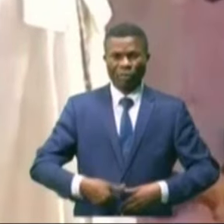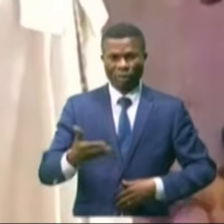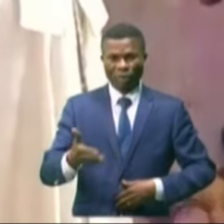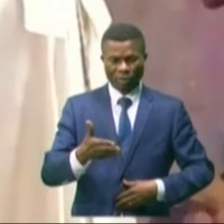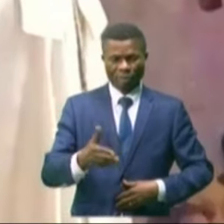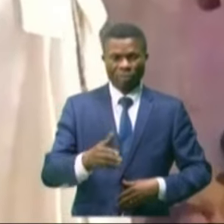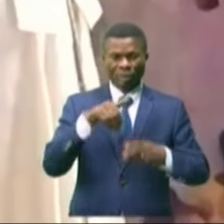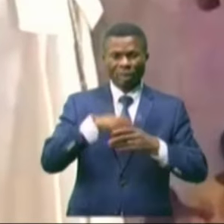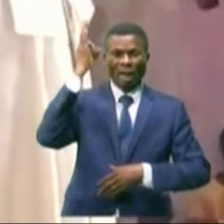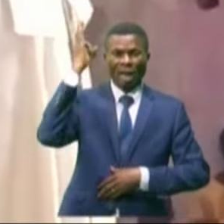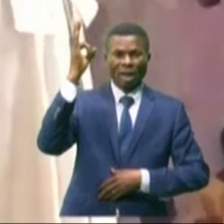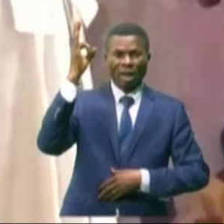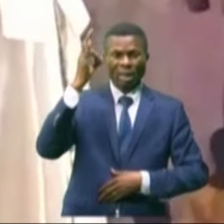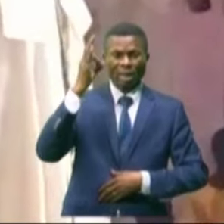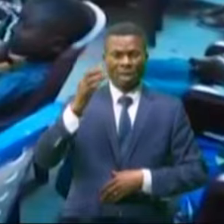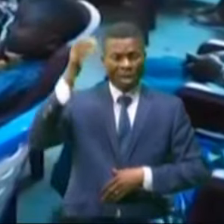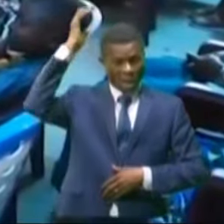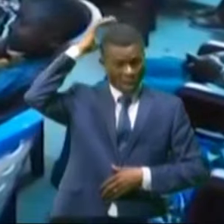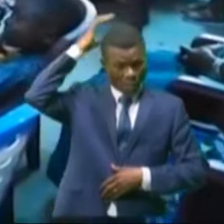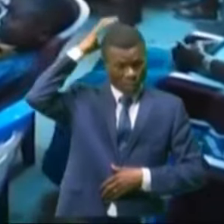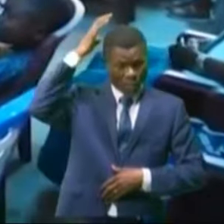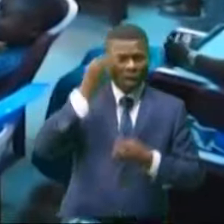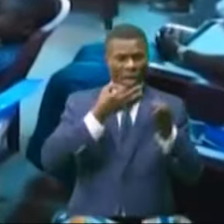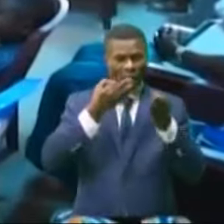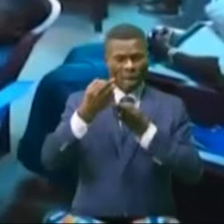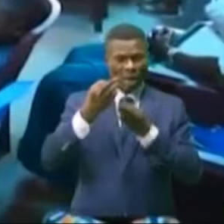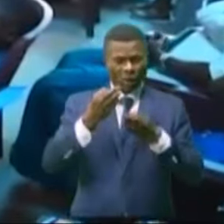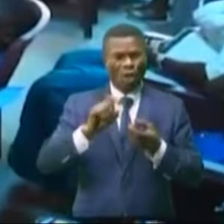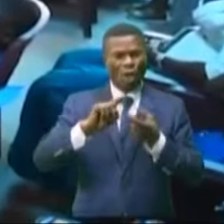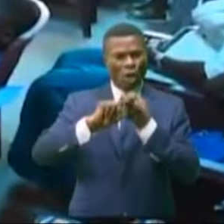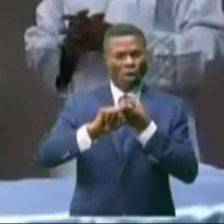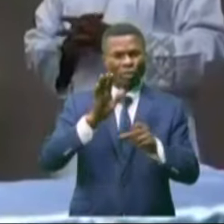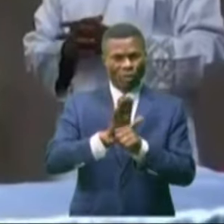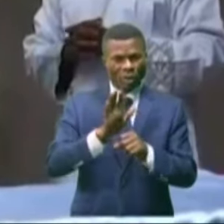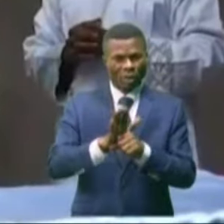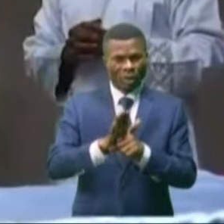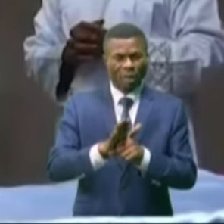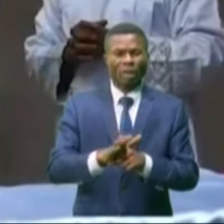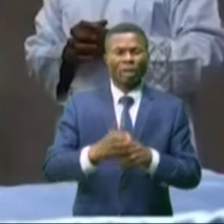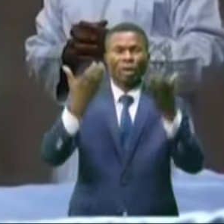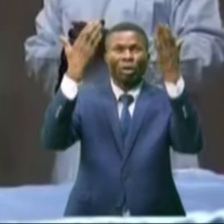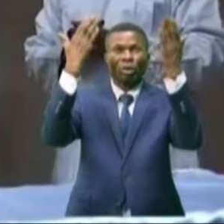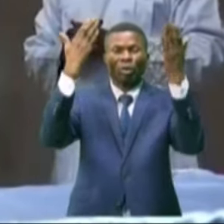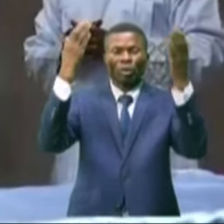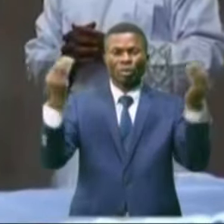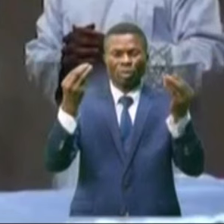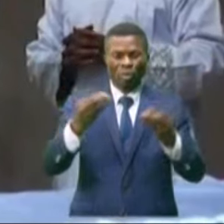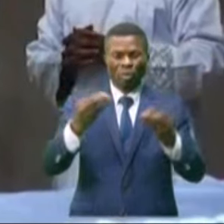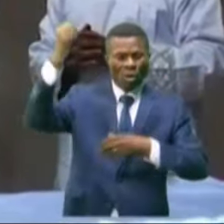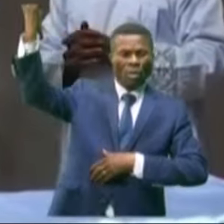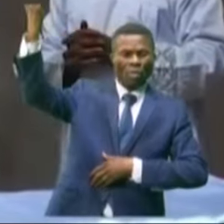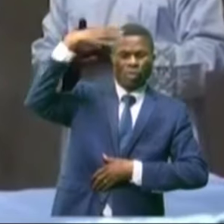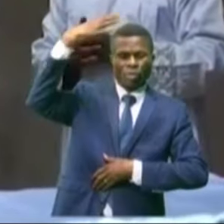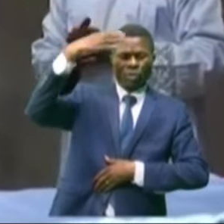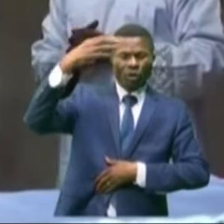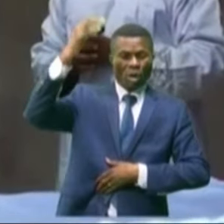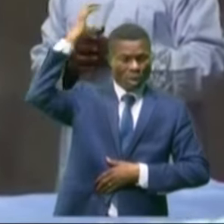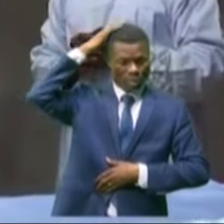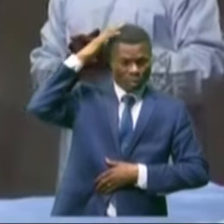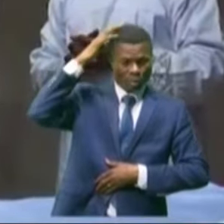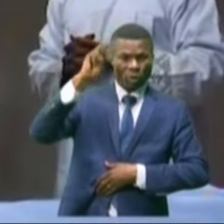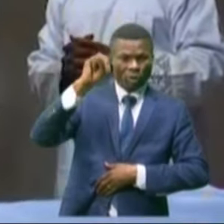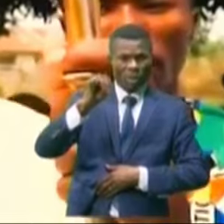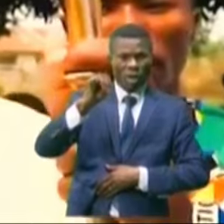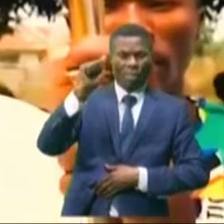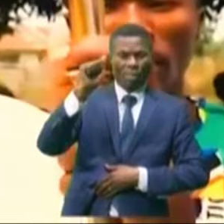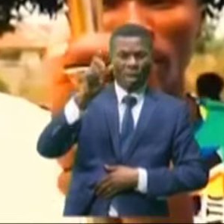homélie, Monseigneur Mokoué Kanga a exprimé sa gratitude envers le Seigneur pour avoir inspiré Monseigneur Matondo à créer ces